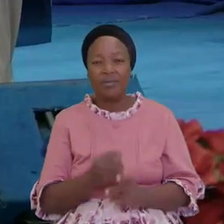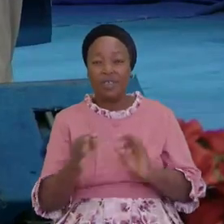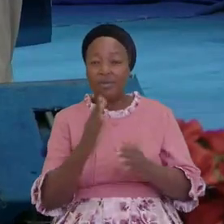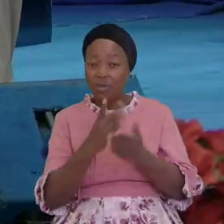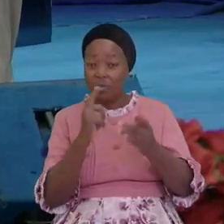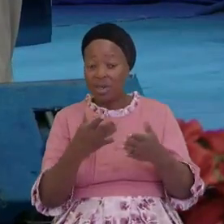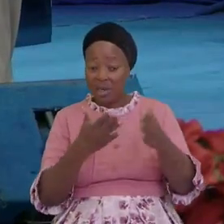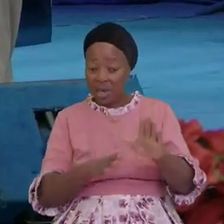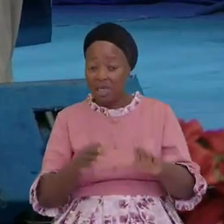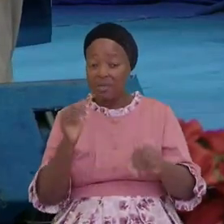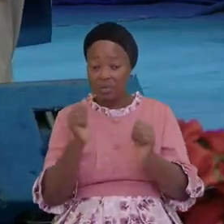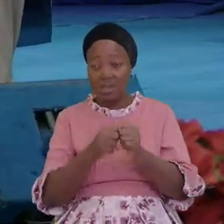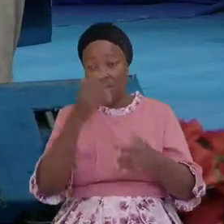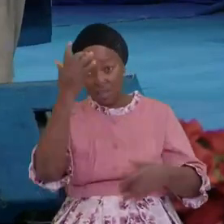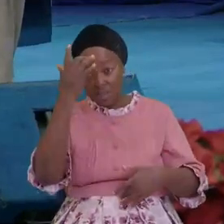sentons.